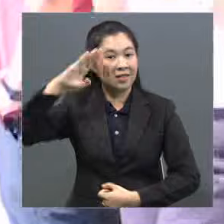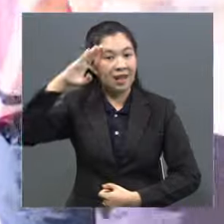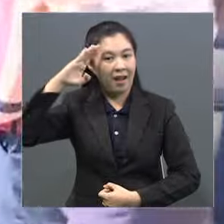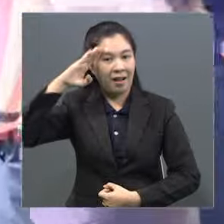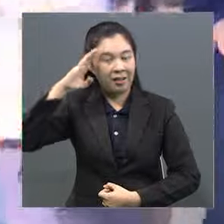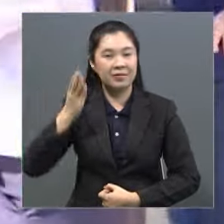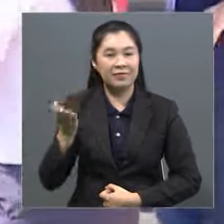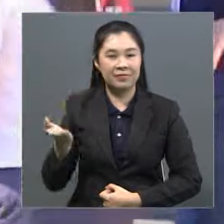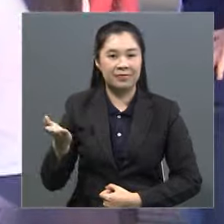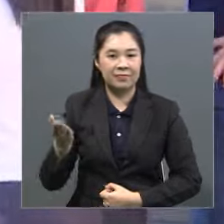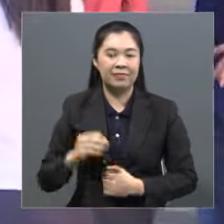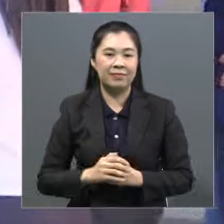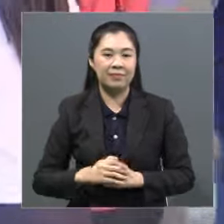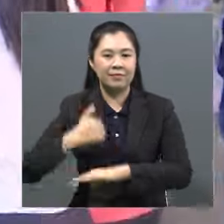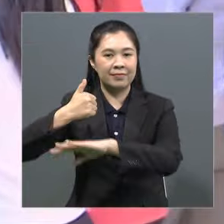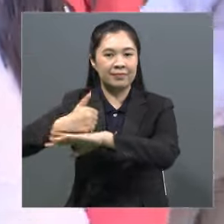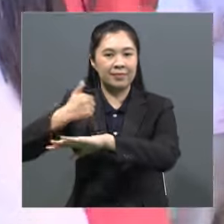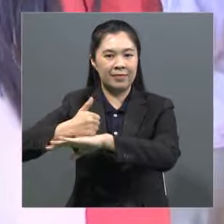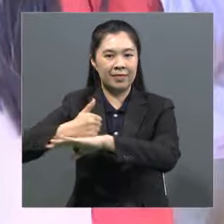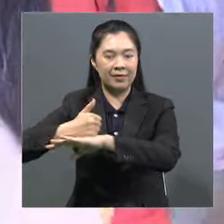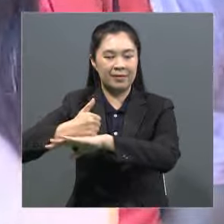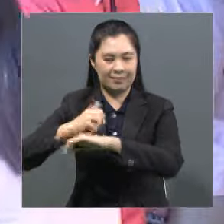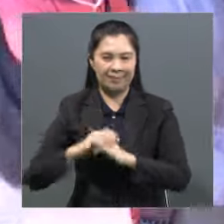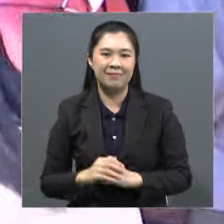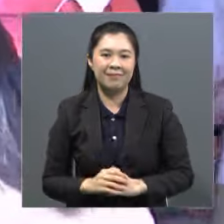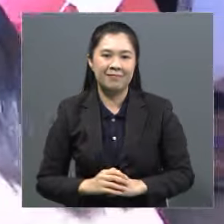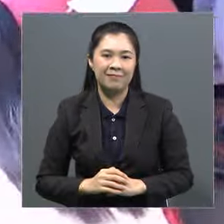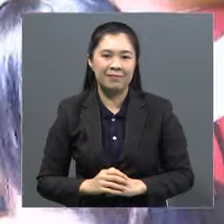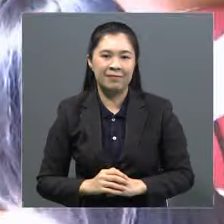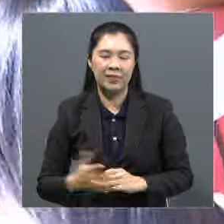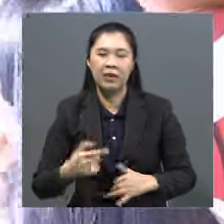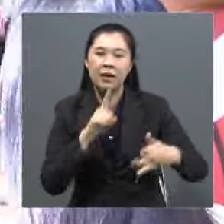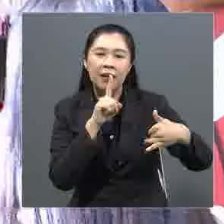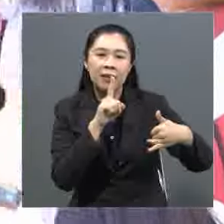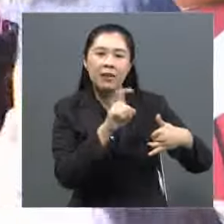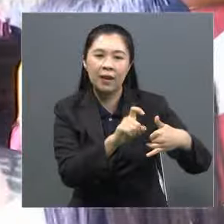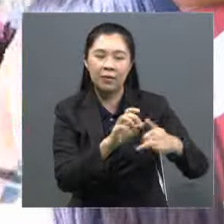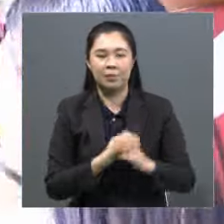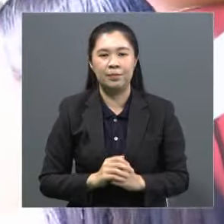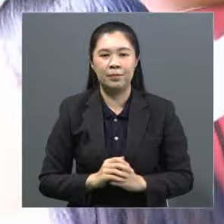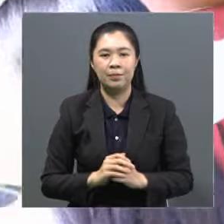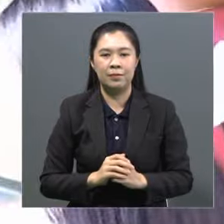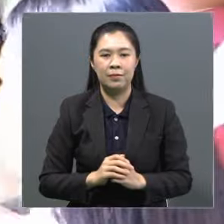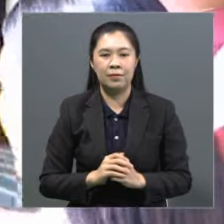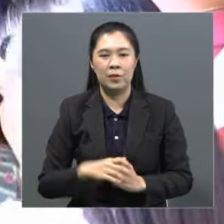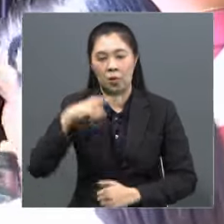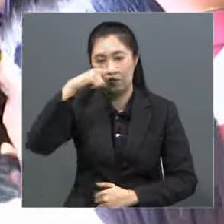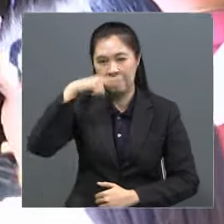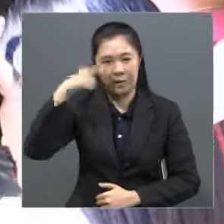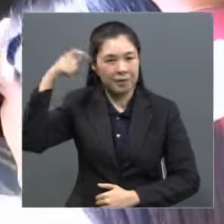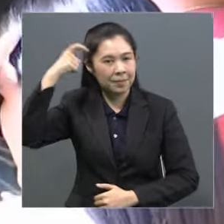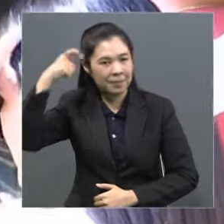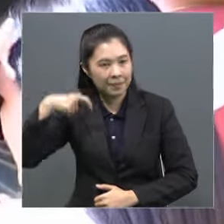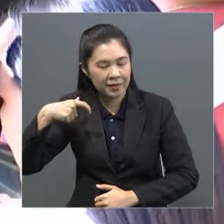นของพลเอกทรงวิทย์หนุนภักดีผู้บัญชาการทหารสูงสุดคือนักข่าวพยายามจะไปสอบถามเรื่องนี้เกี่ยวกับเรื่องของสถานการณ์ชายแดนไทยเมียนมานั่นเองนะ